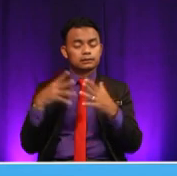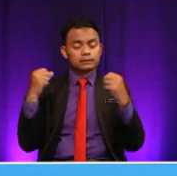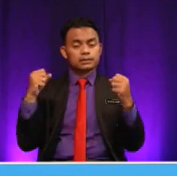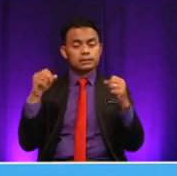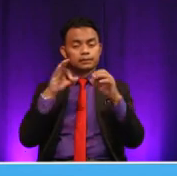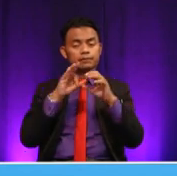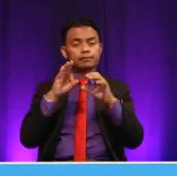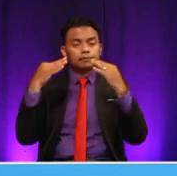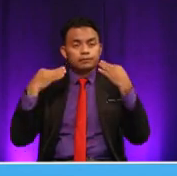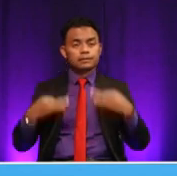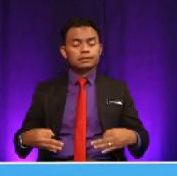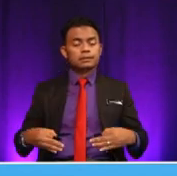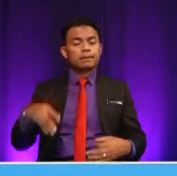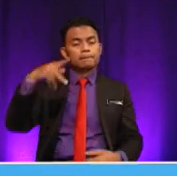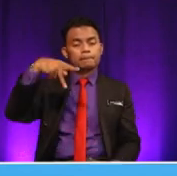bidangku